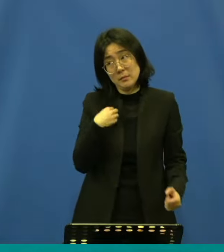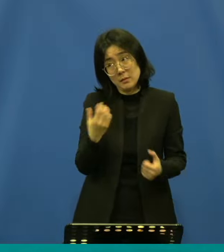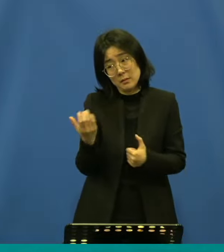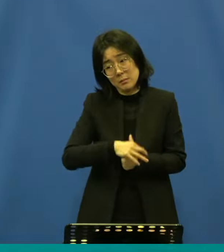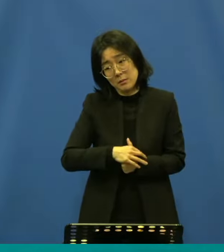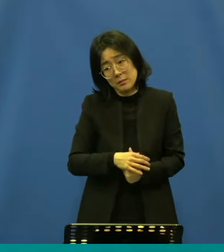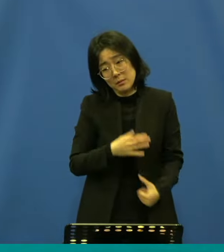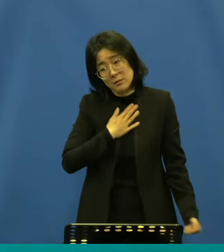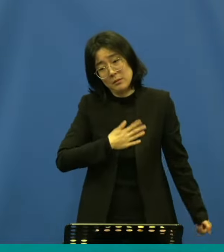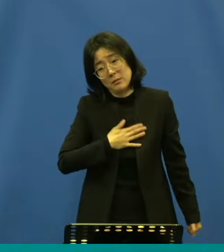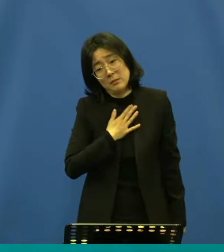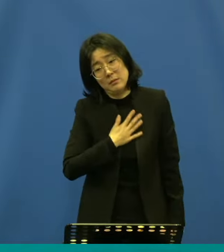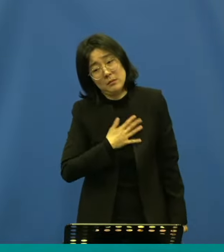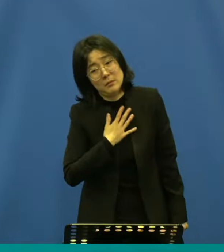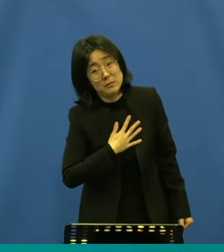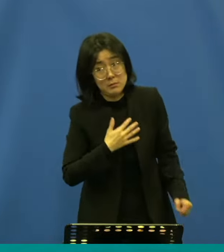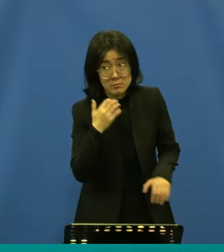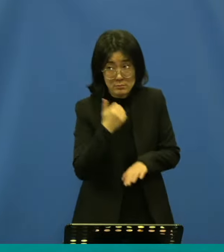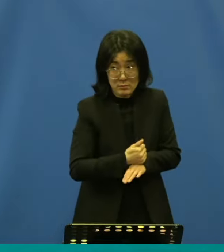그리고 대가를 바라는 봉사.